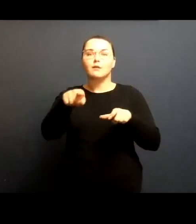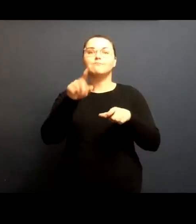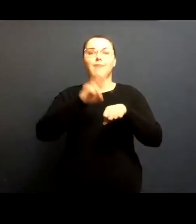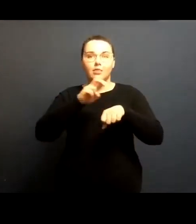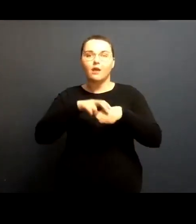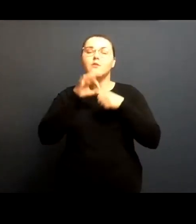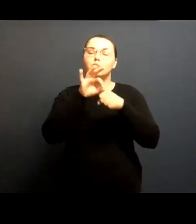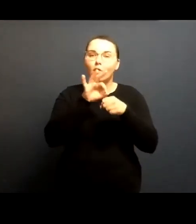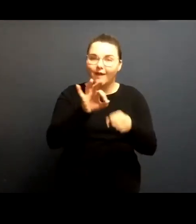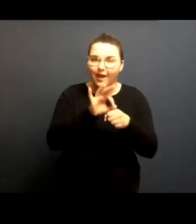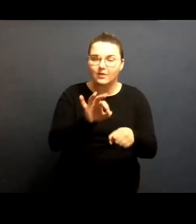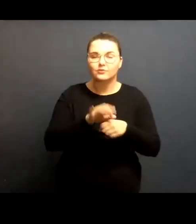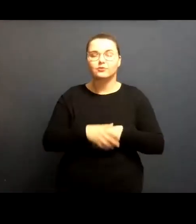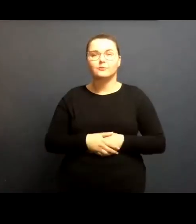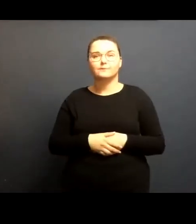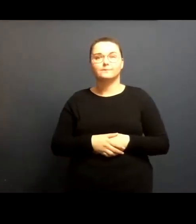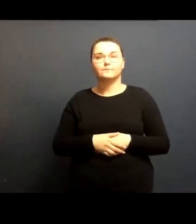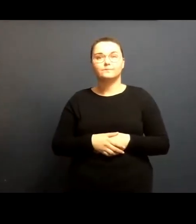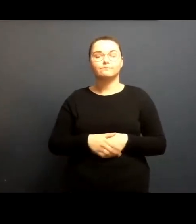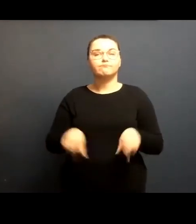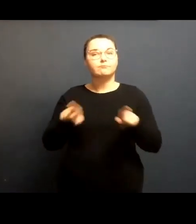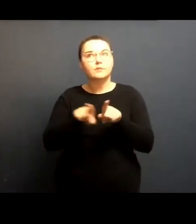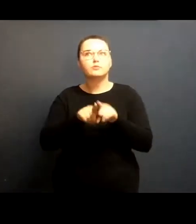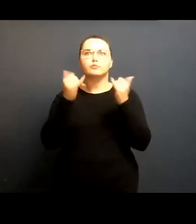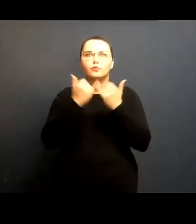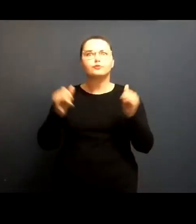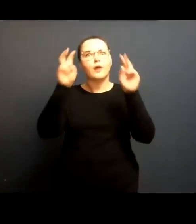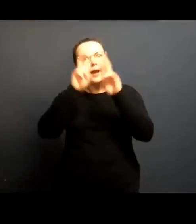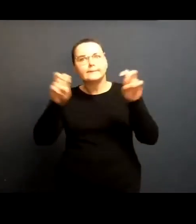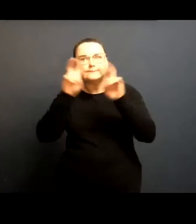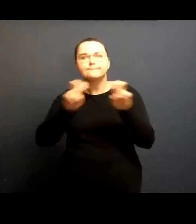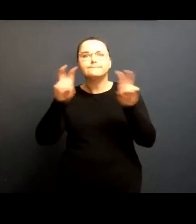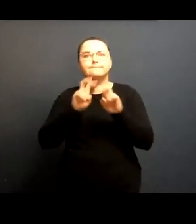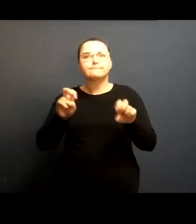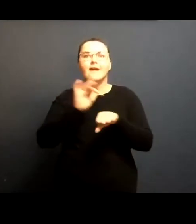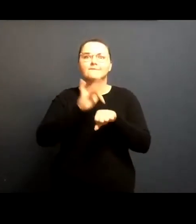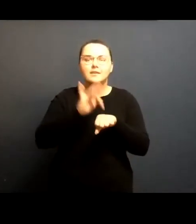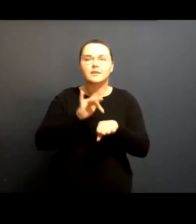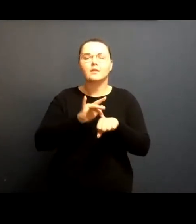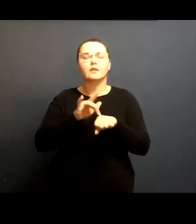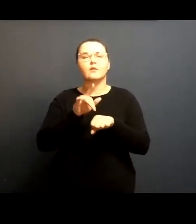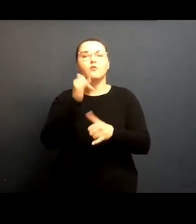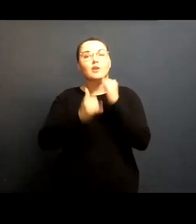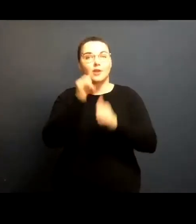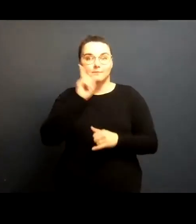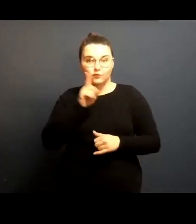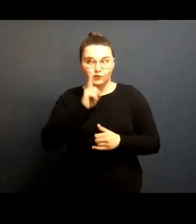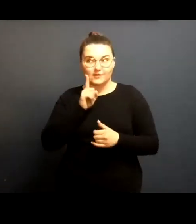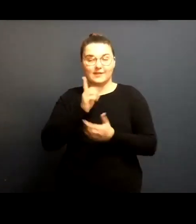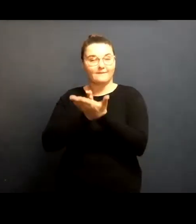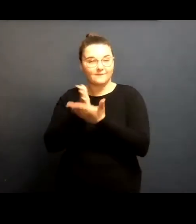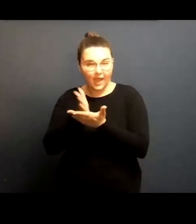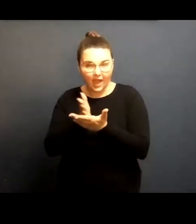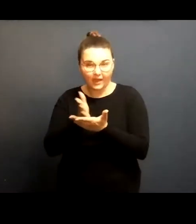takich analiz empirycznych, jednak wspomnieć, że gdyby uwierzyć mężczyznom w różnych